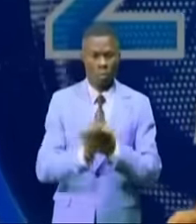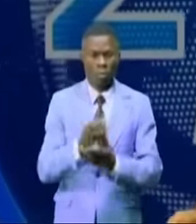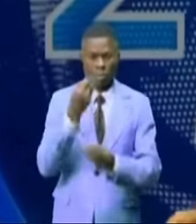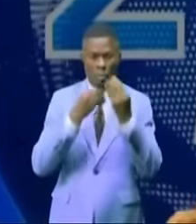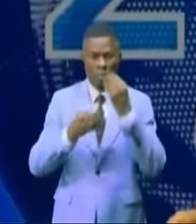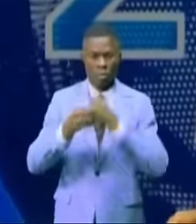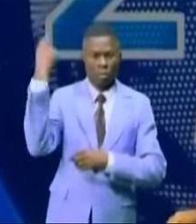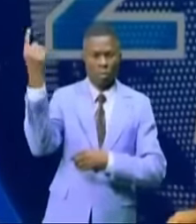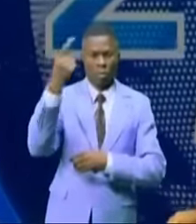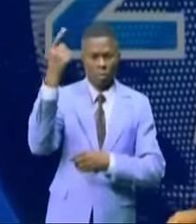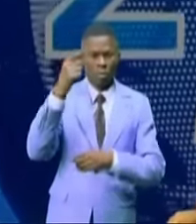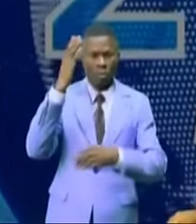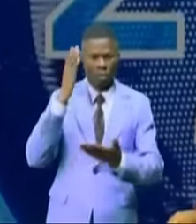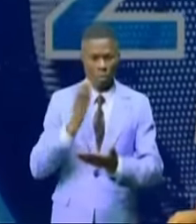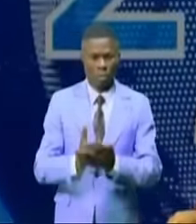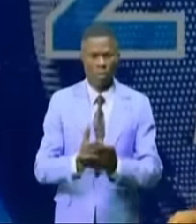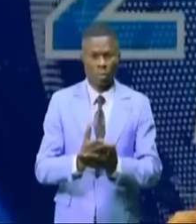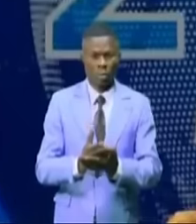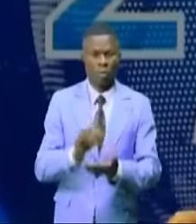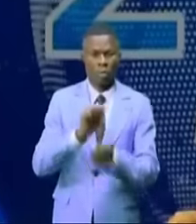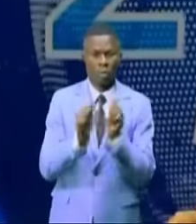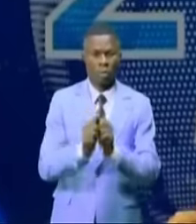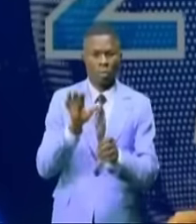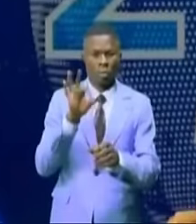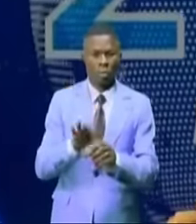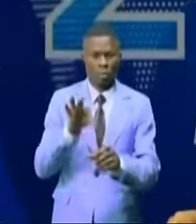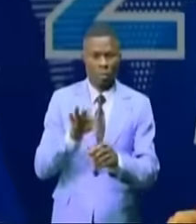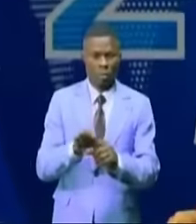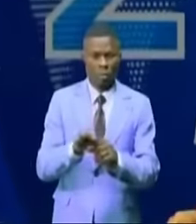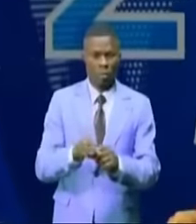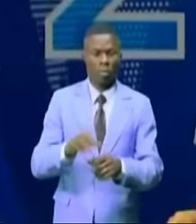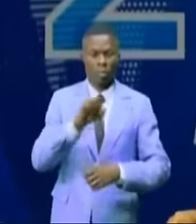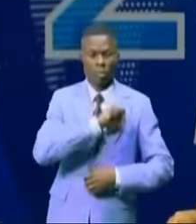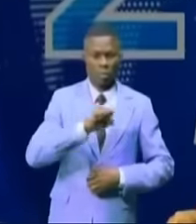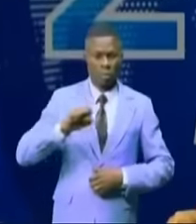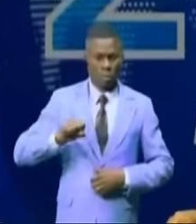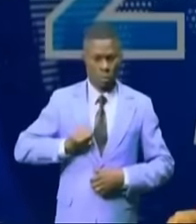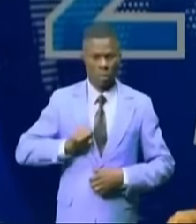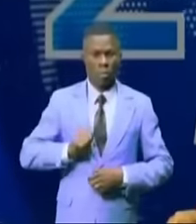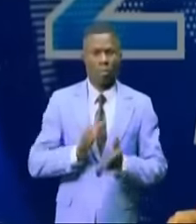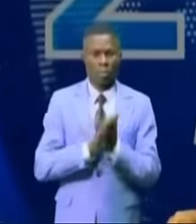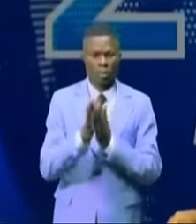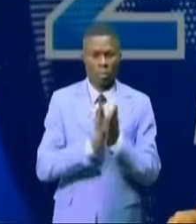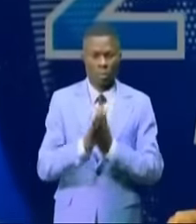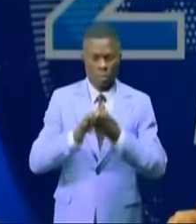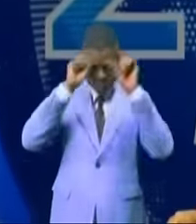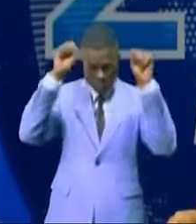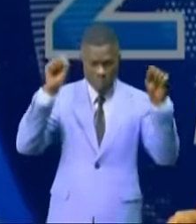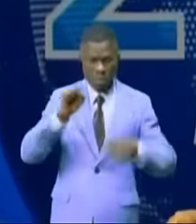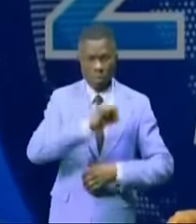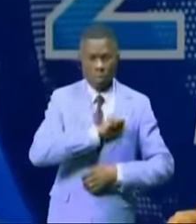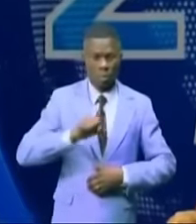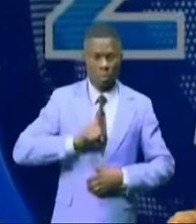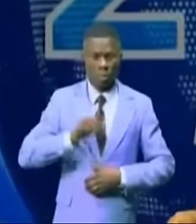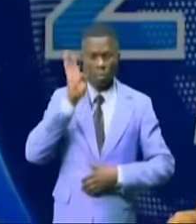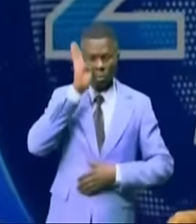se clôturent. Aujourd'hui, malgré le contexte électoral, le Sénat a mis la clé sous le paillasson. Le président du Sénat, Modeste